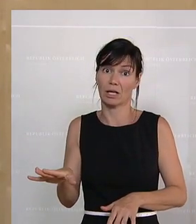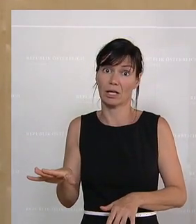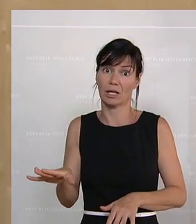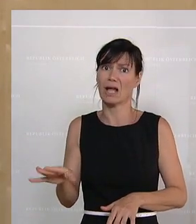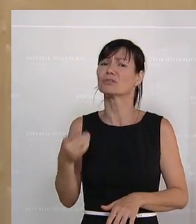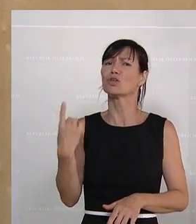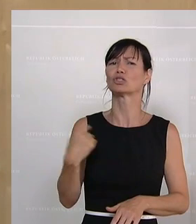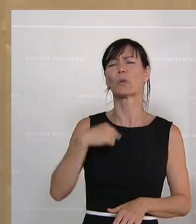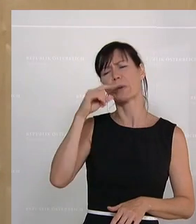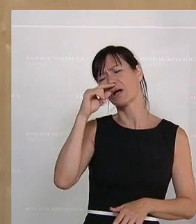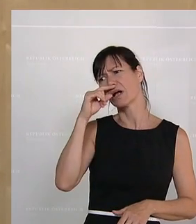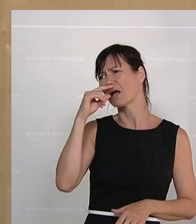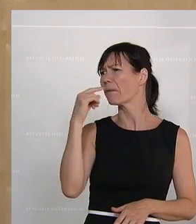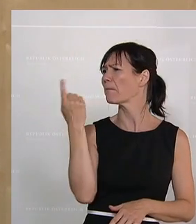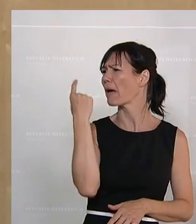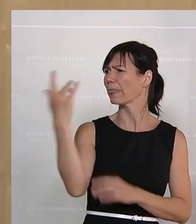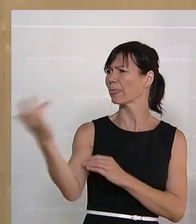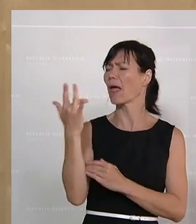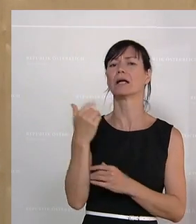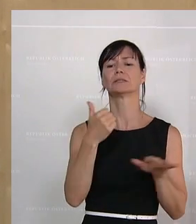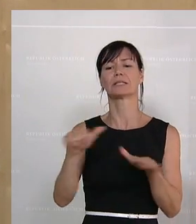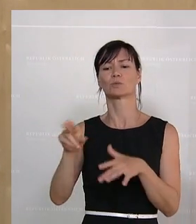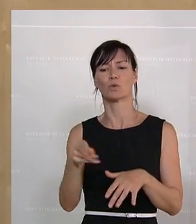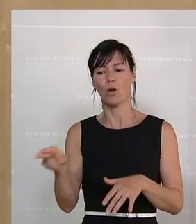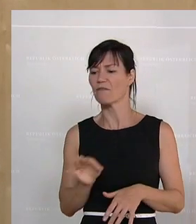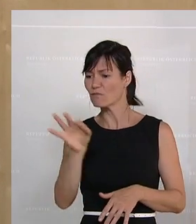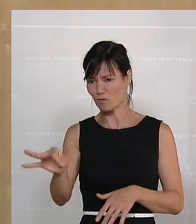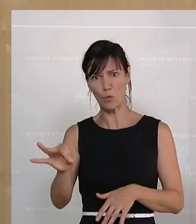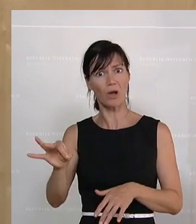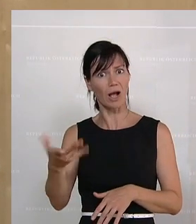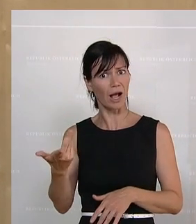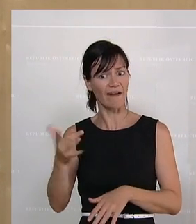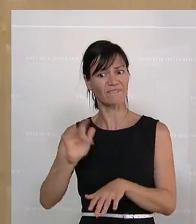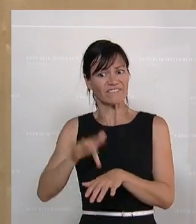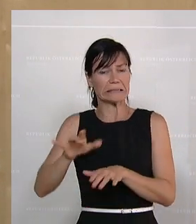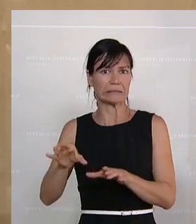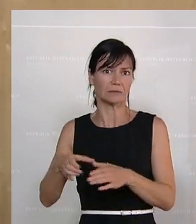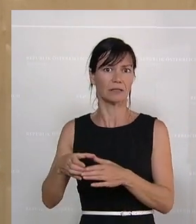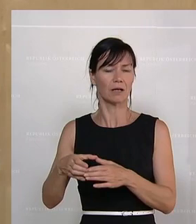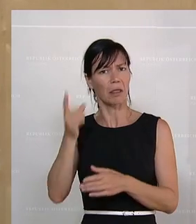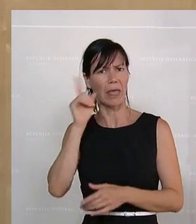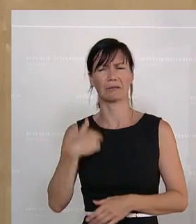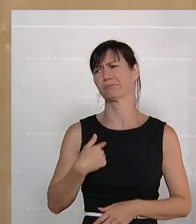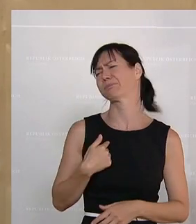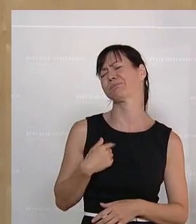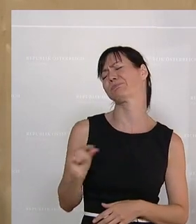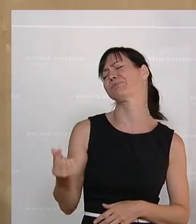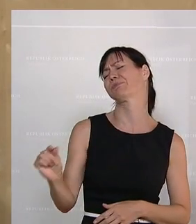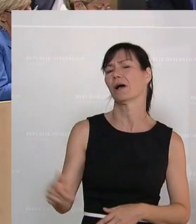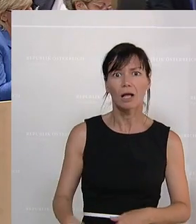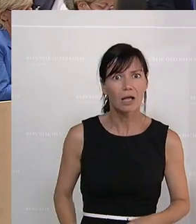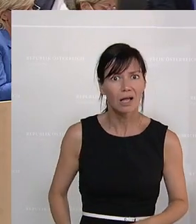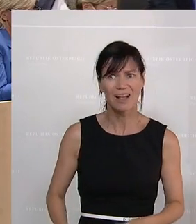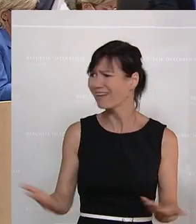so zu tun als ob 600 euro für diese gruppen etwas bedeutet das wäre ja wo leben wir denn schauen